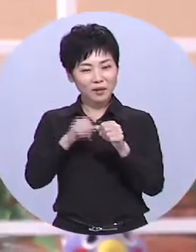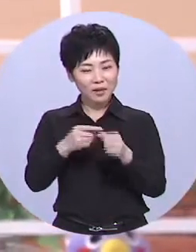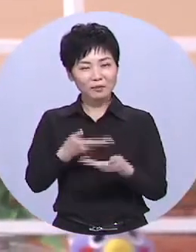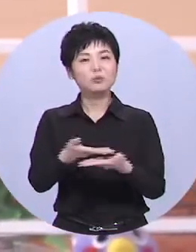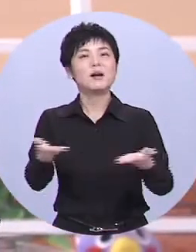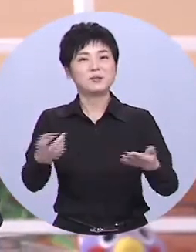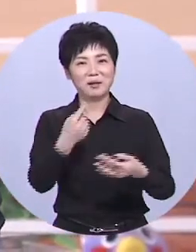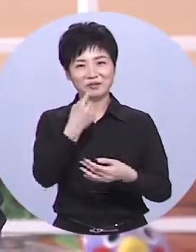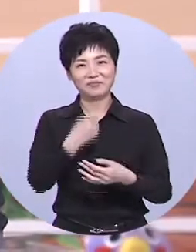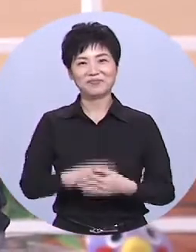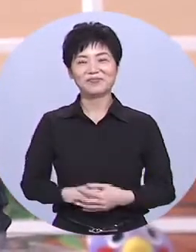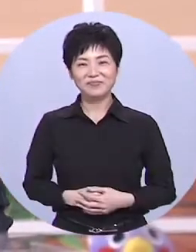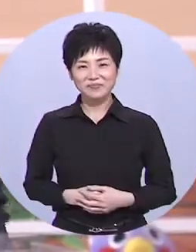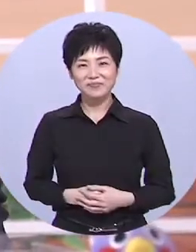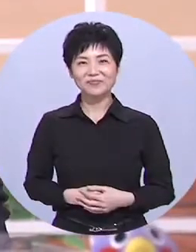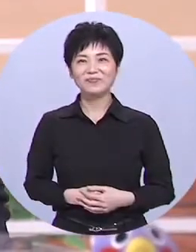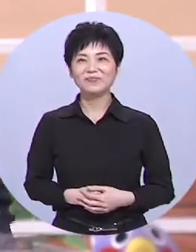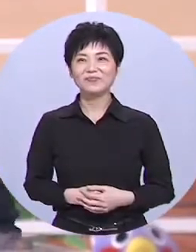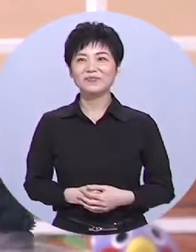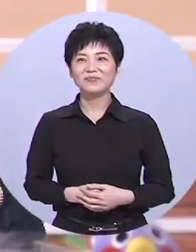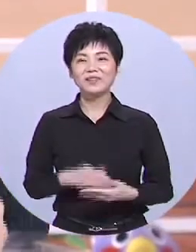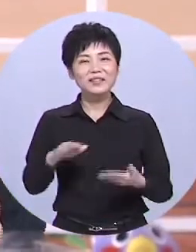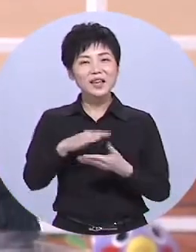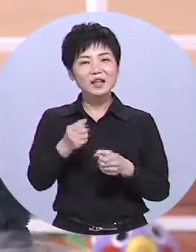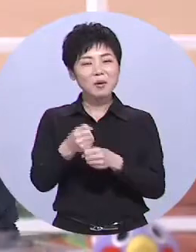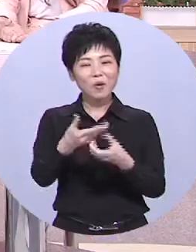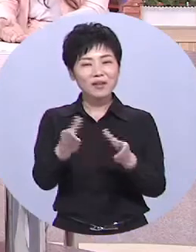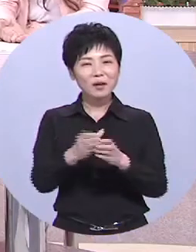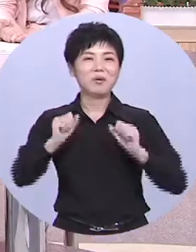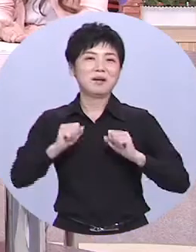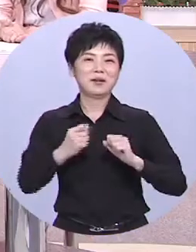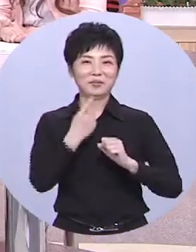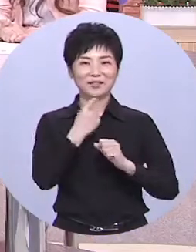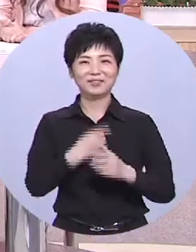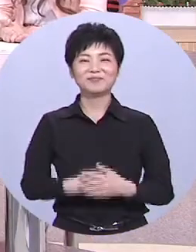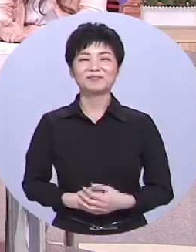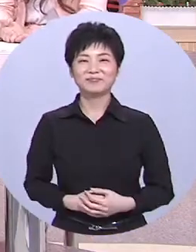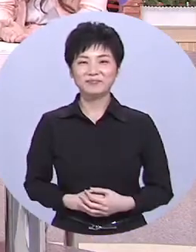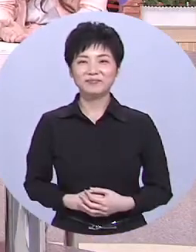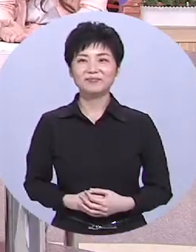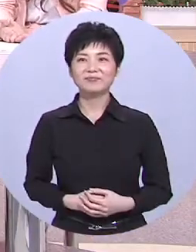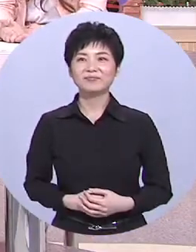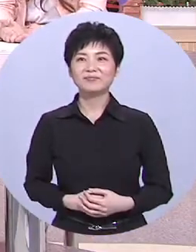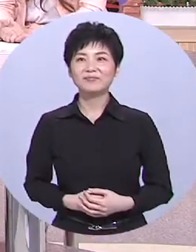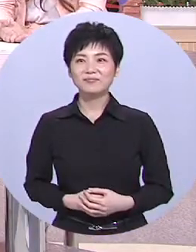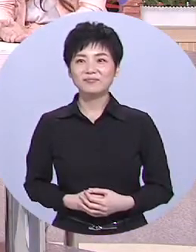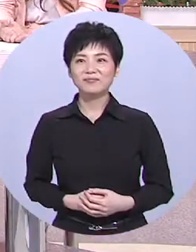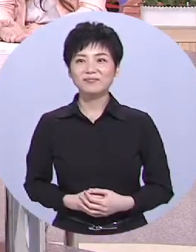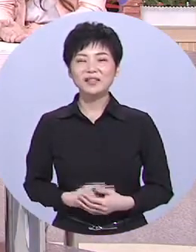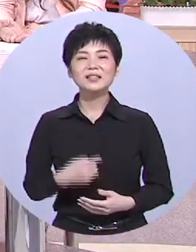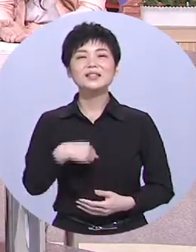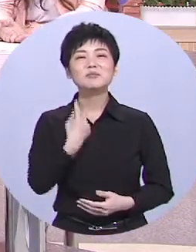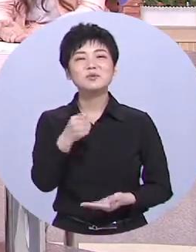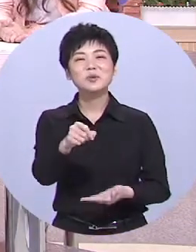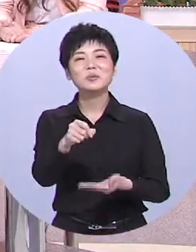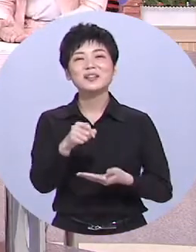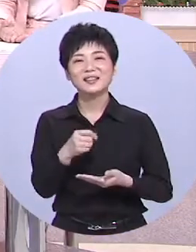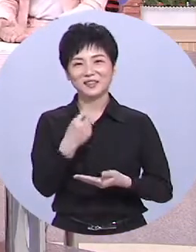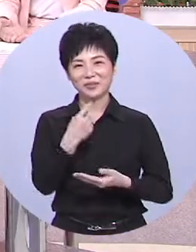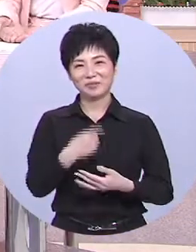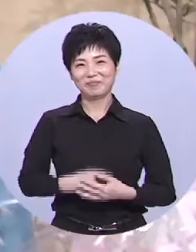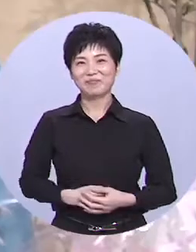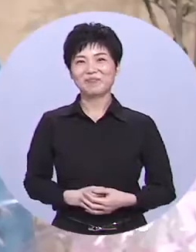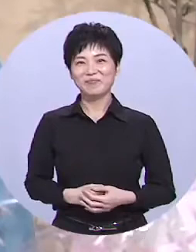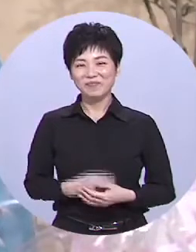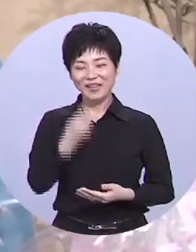ますんで。 あ、そうですね、 ぜひとも 埼玉応援団頑張ります。 お願いします。 そして、はい、そしてこちらが自分へのプレゼントということで、 こ